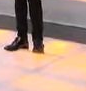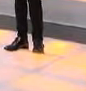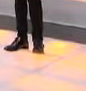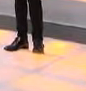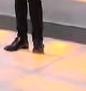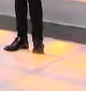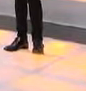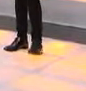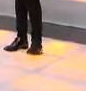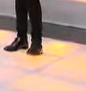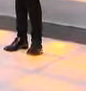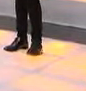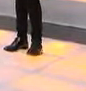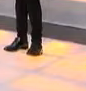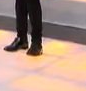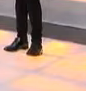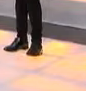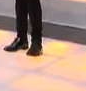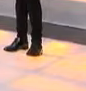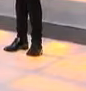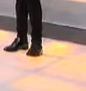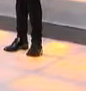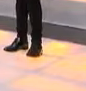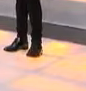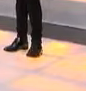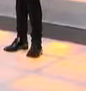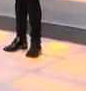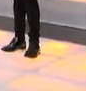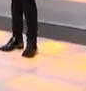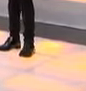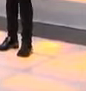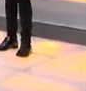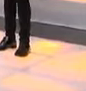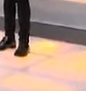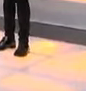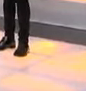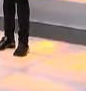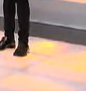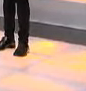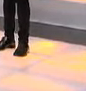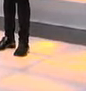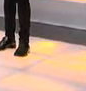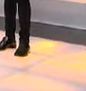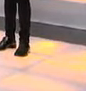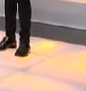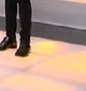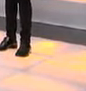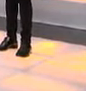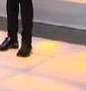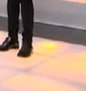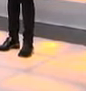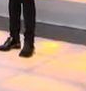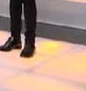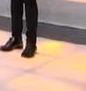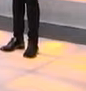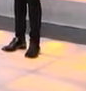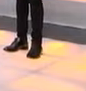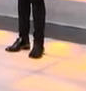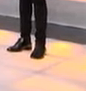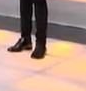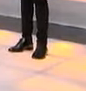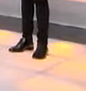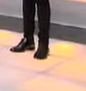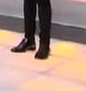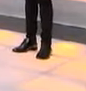Malaysia. Bukan saja kita tunjukkan dengan mengibarkan Jalur Gemilang tetapi juga dengan melengkapkan untuk program PICK yang juga dilaksanakan di